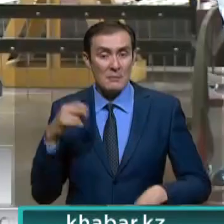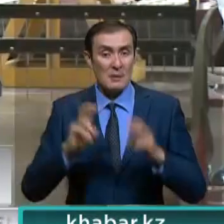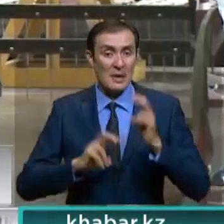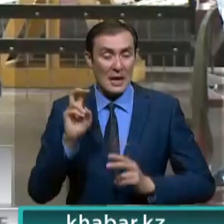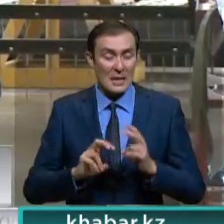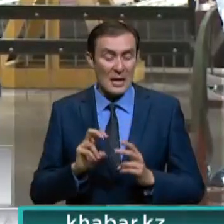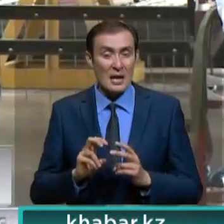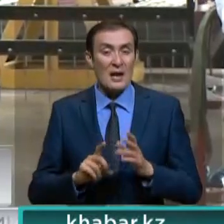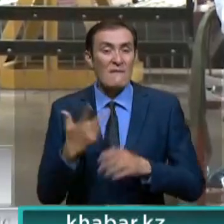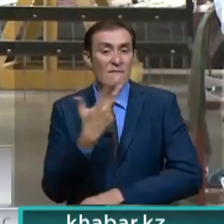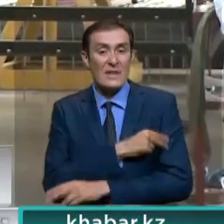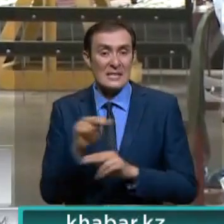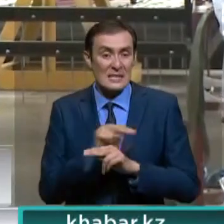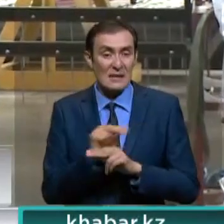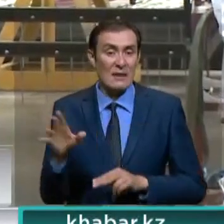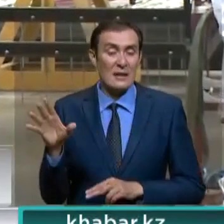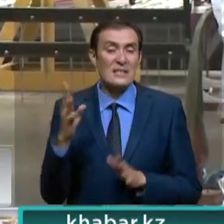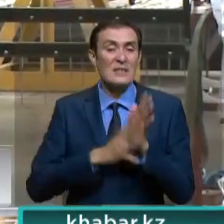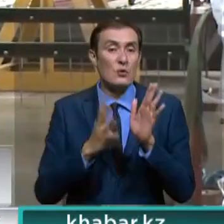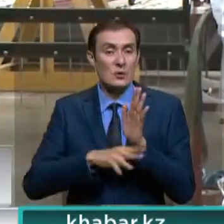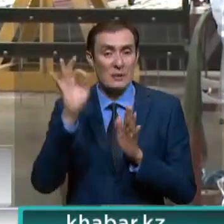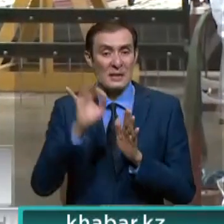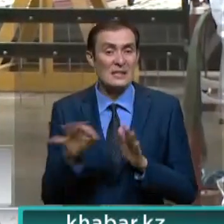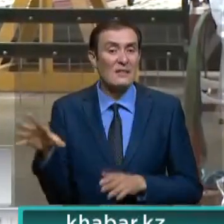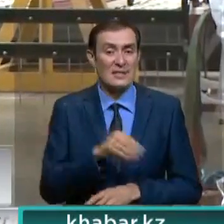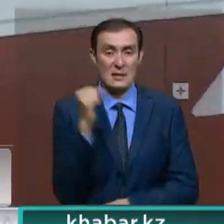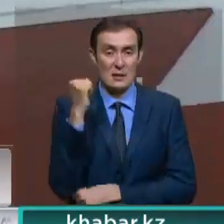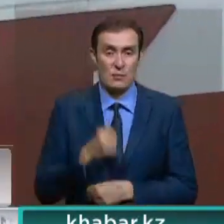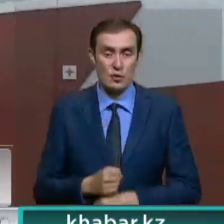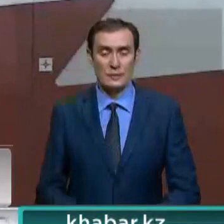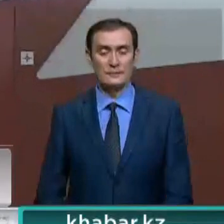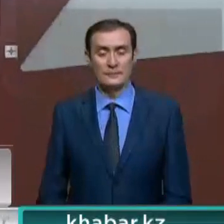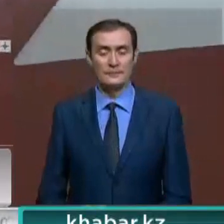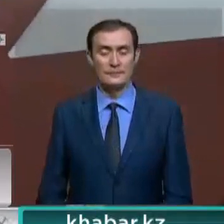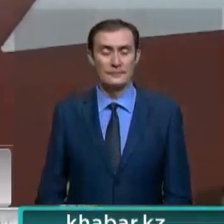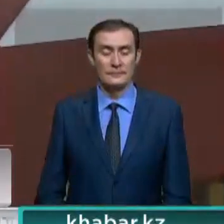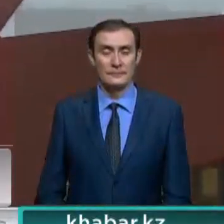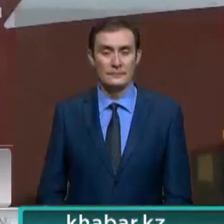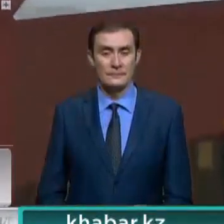предприятия, здесь вакцинировано 90% всех сотрудников.